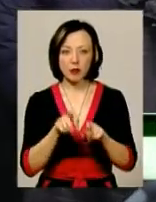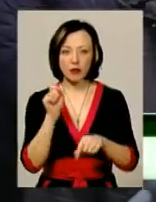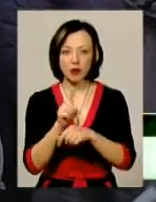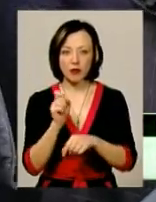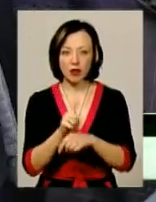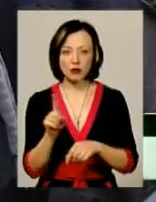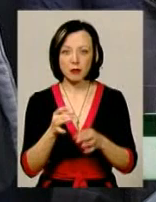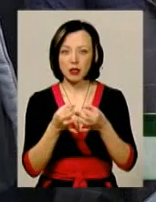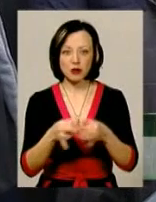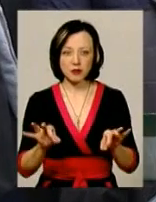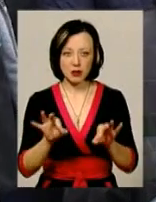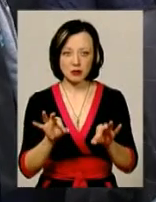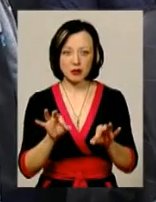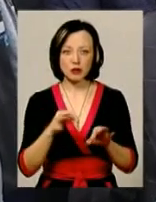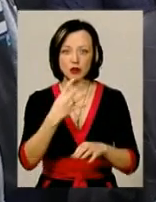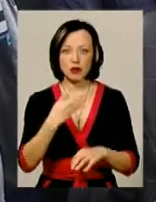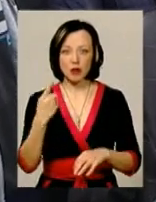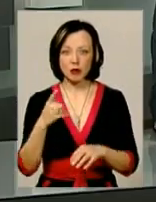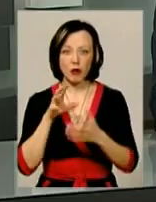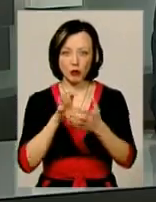ми не розрішали 41-му.